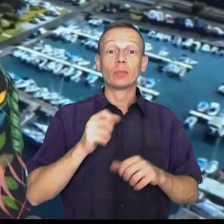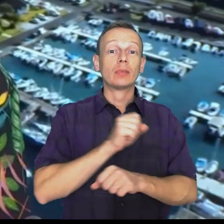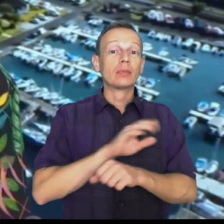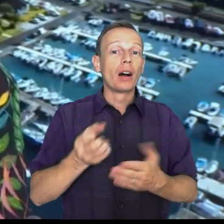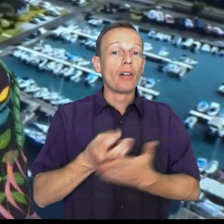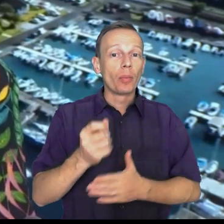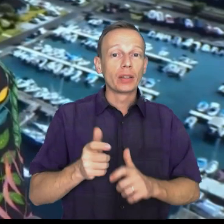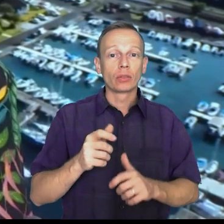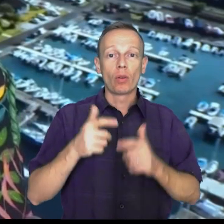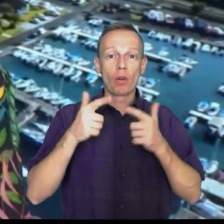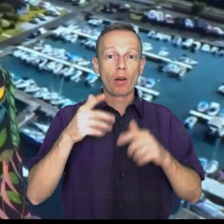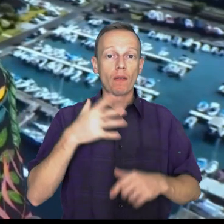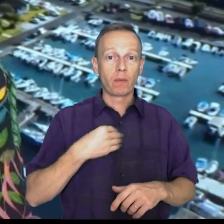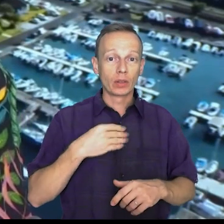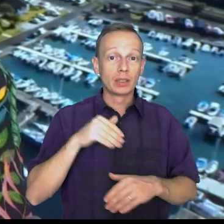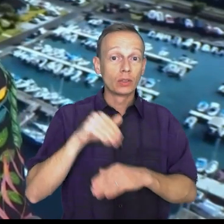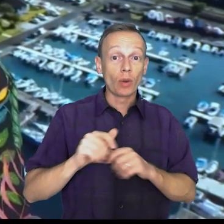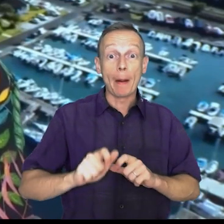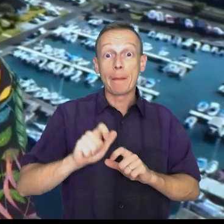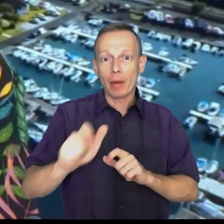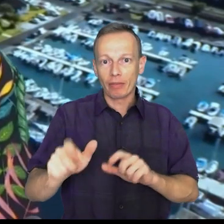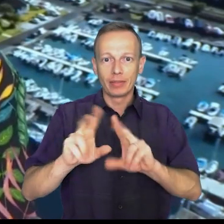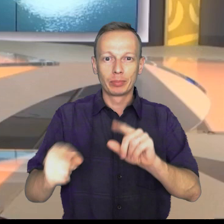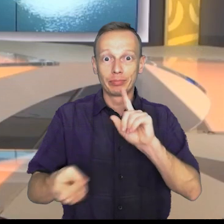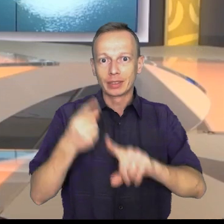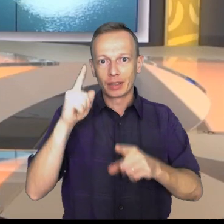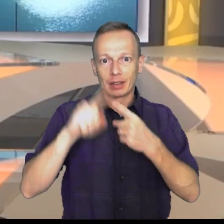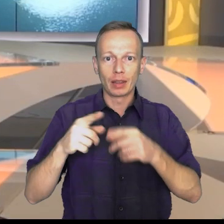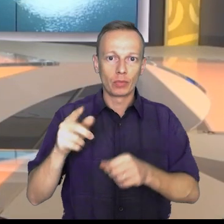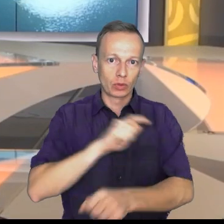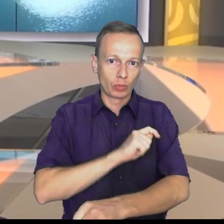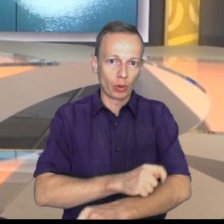votre journal en langue française ce soir. Et puis